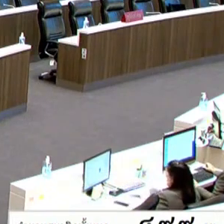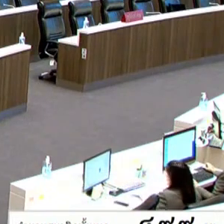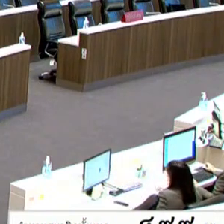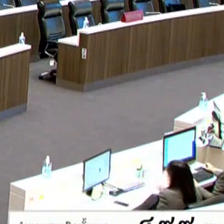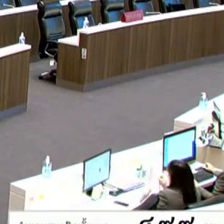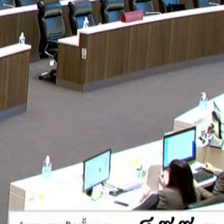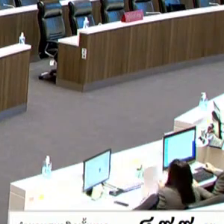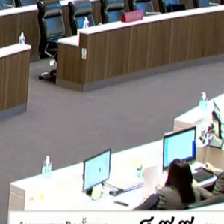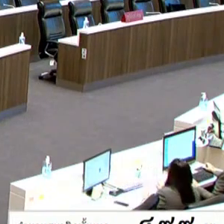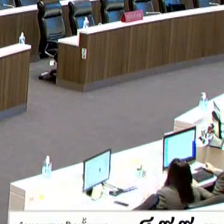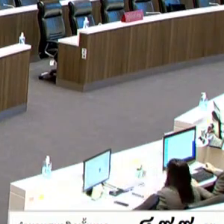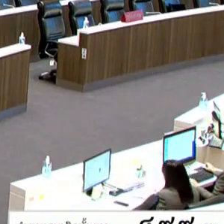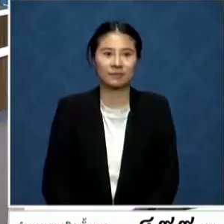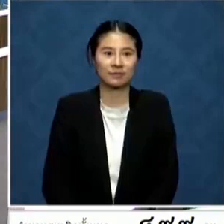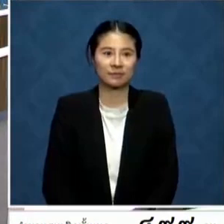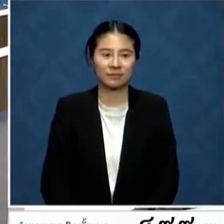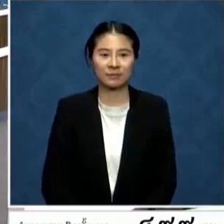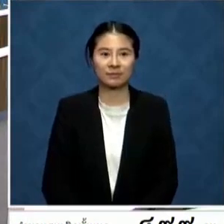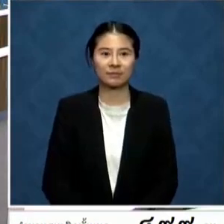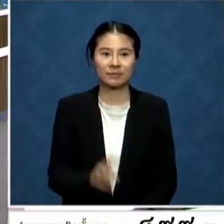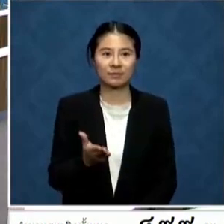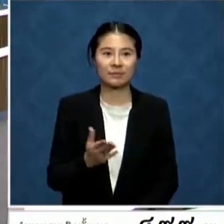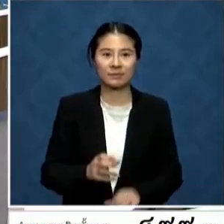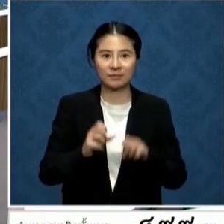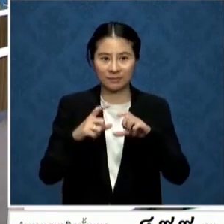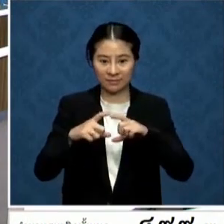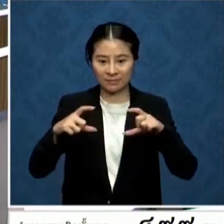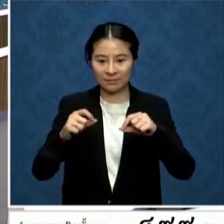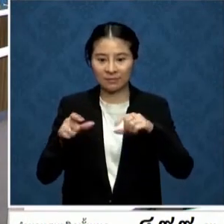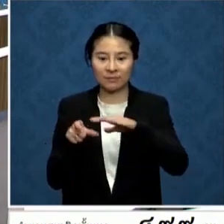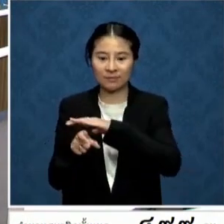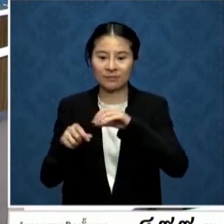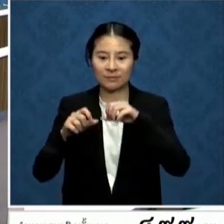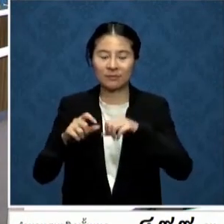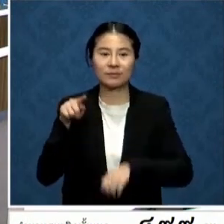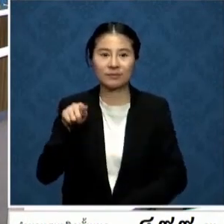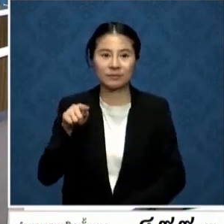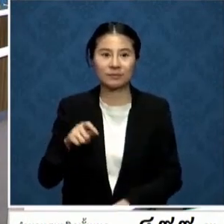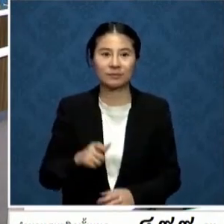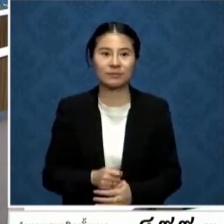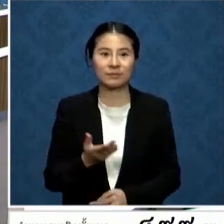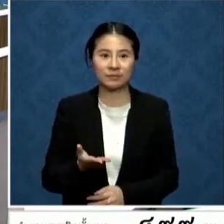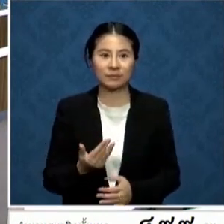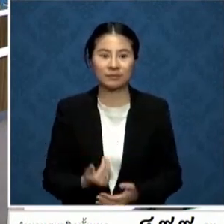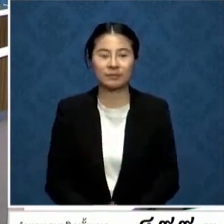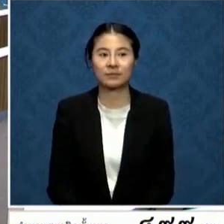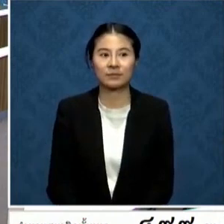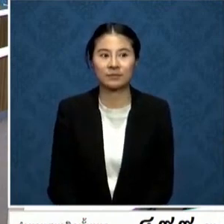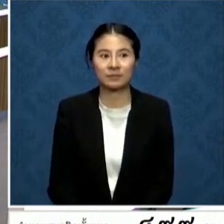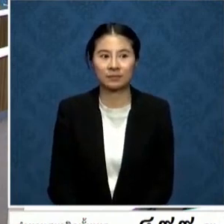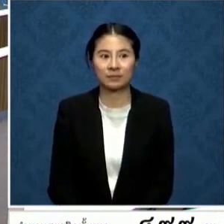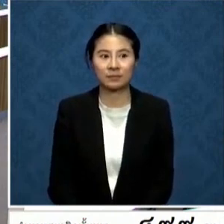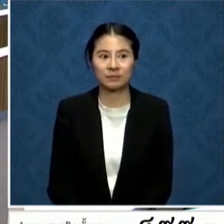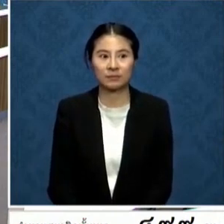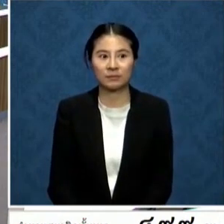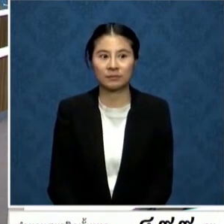ตัวครับขอเชิญลงเอ่อกระปุแสดงตนนะครับมีท่านใดยังไม่ได้ใช้สิทธิ์มครับท่าน